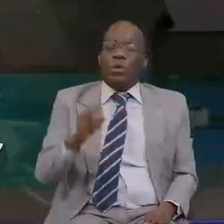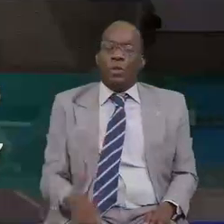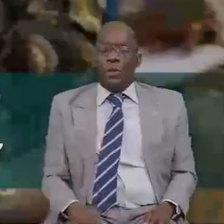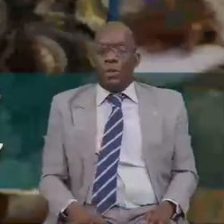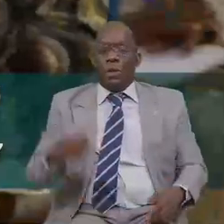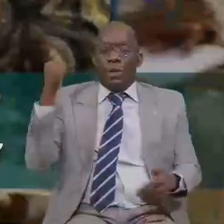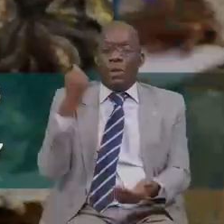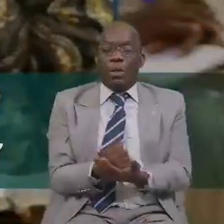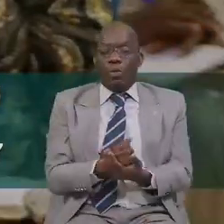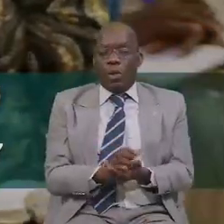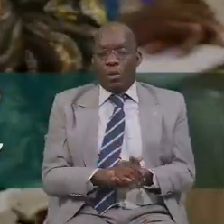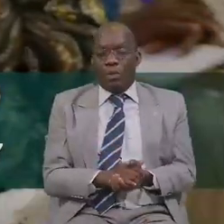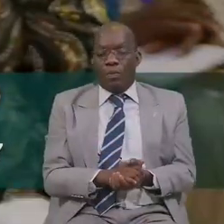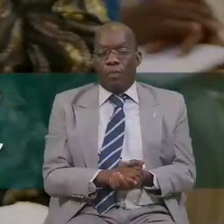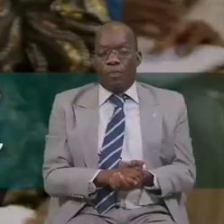Amen.